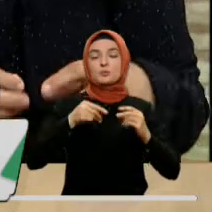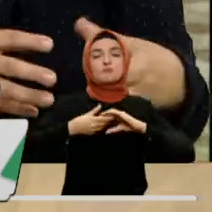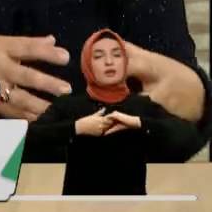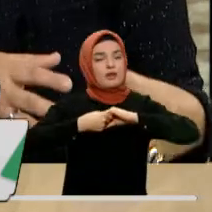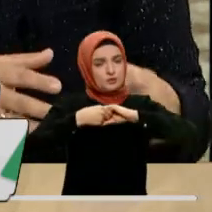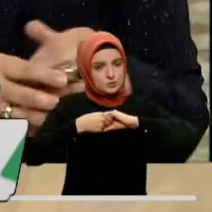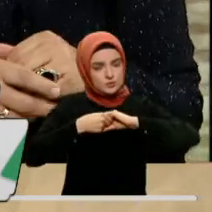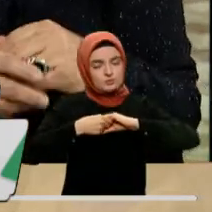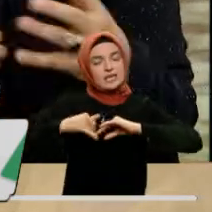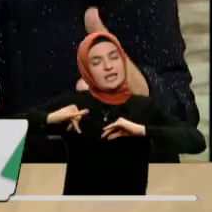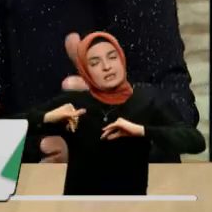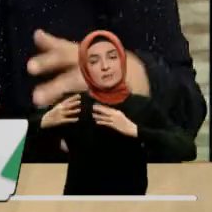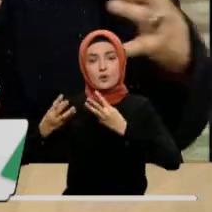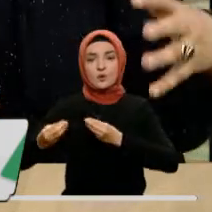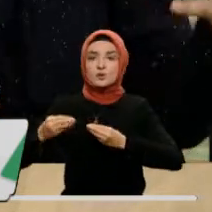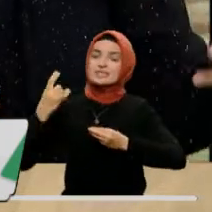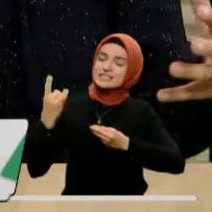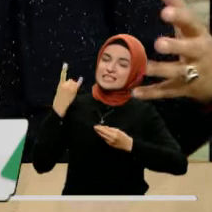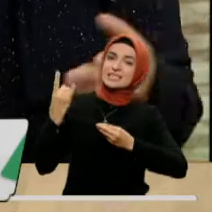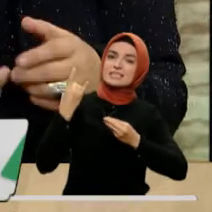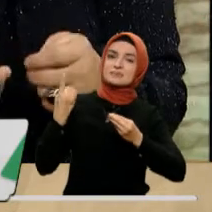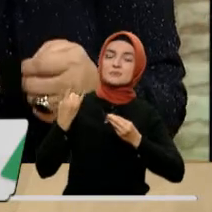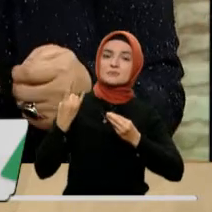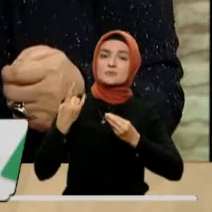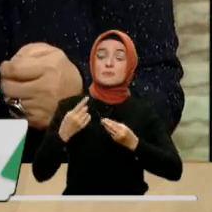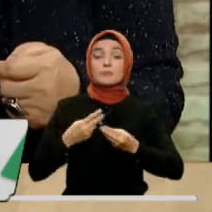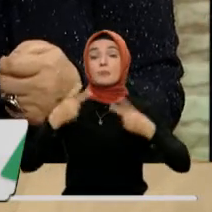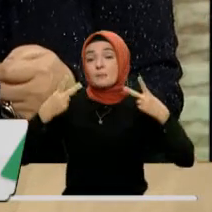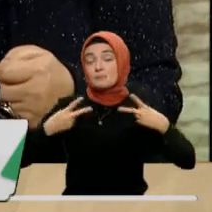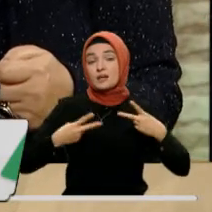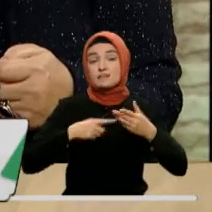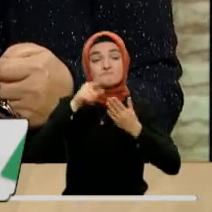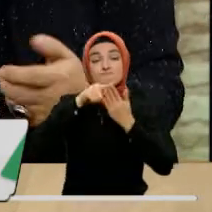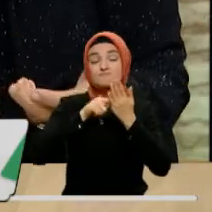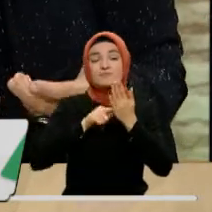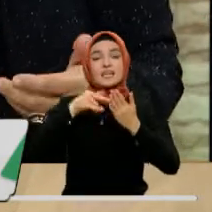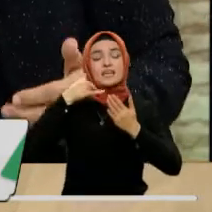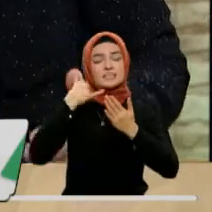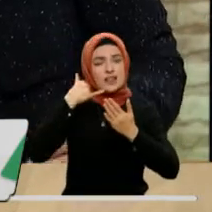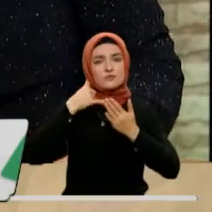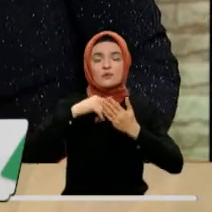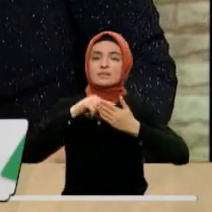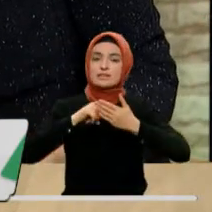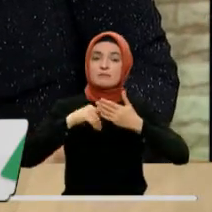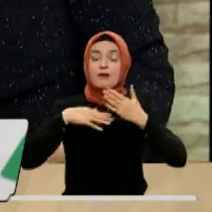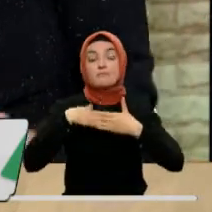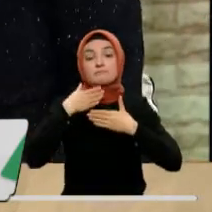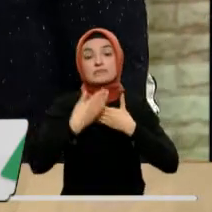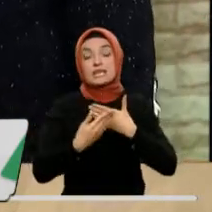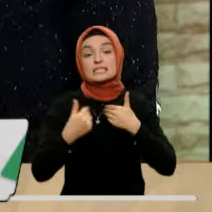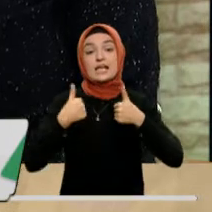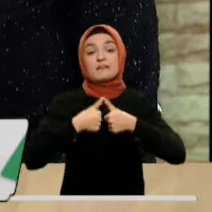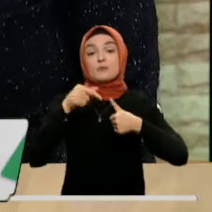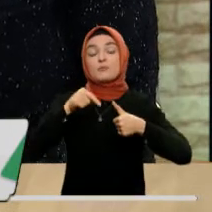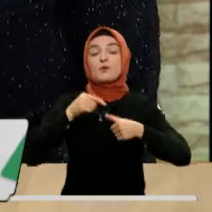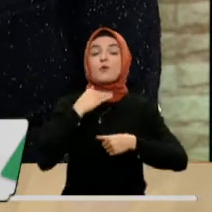tutunayım, yan yana olayım, onunla dolaşayım, gezeyim, dolaşayım, mesajlarla yazışayım. Ama ben gelecekte evleneyim. Böyle bir durum